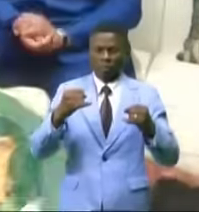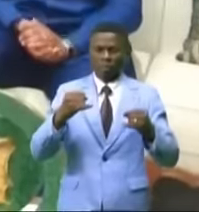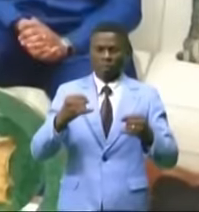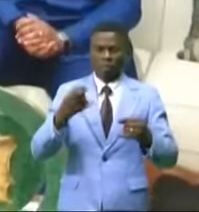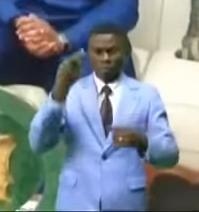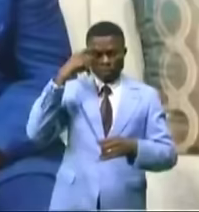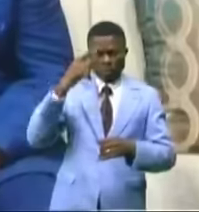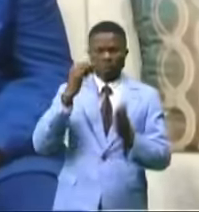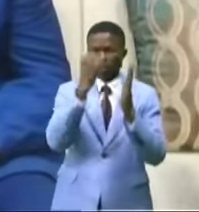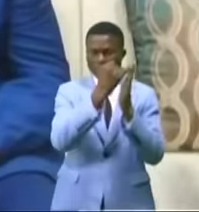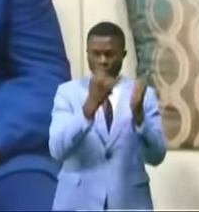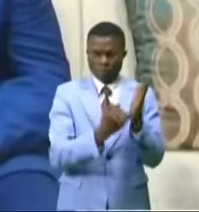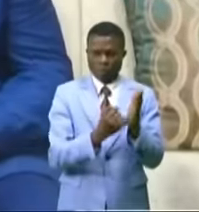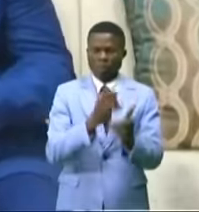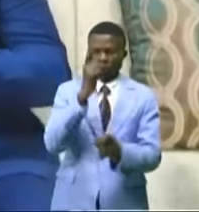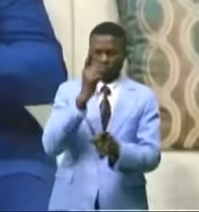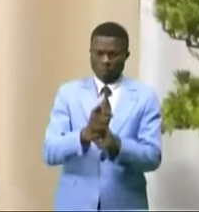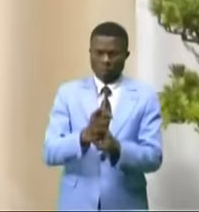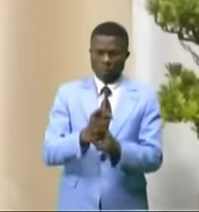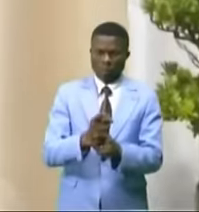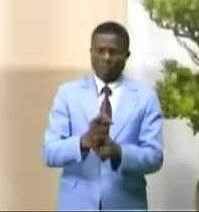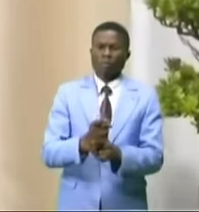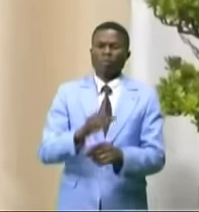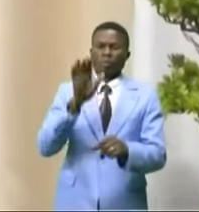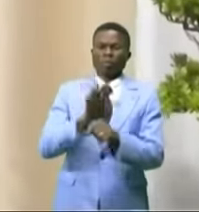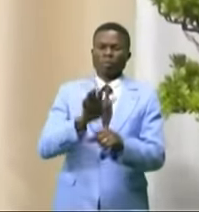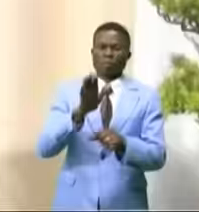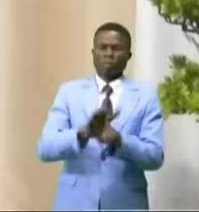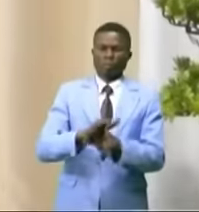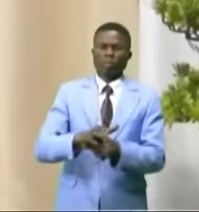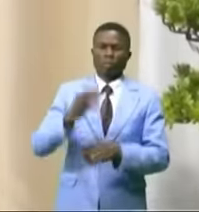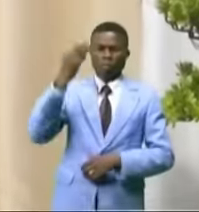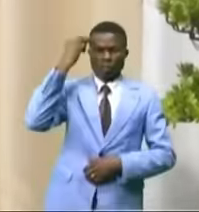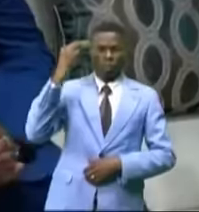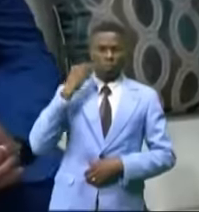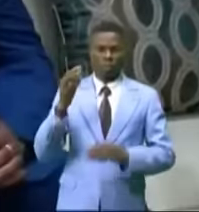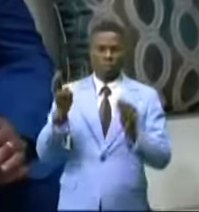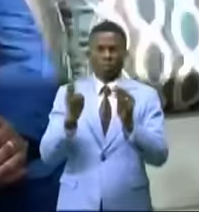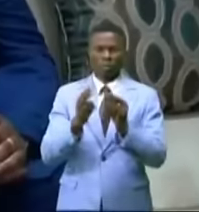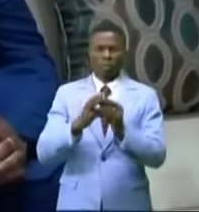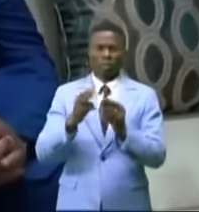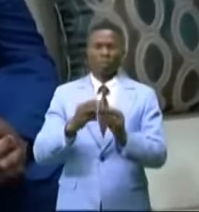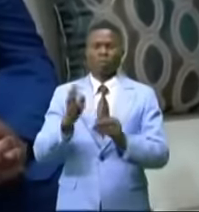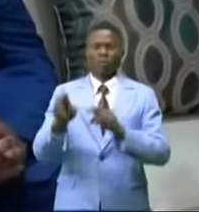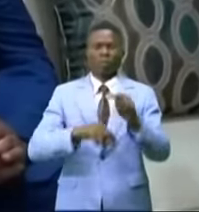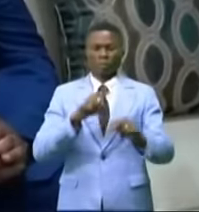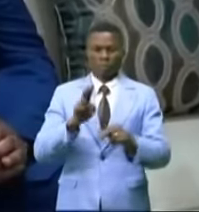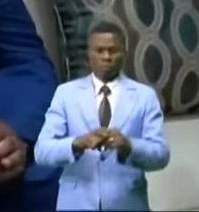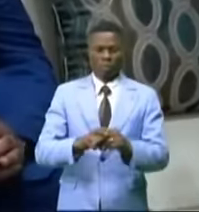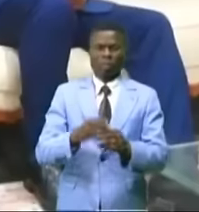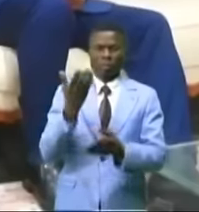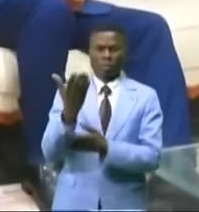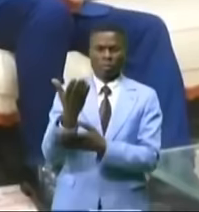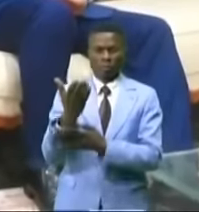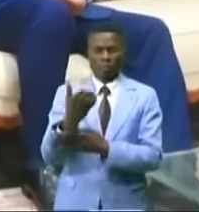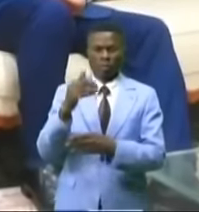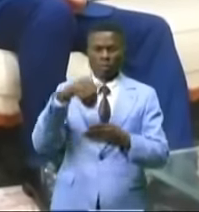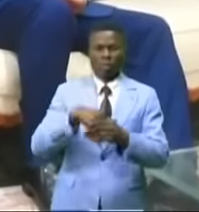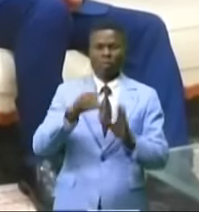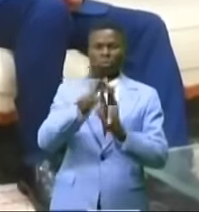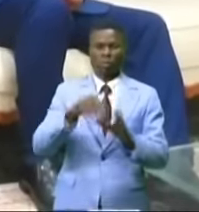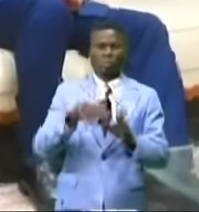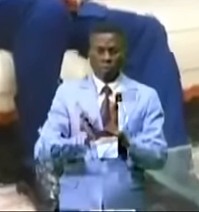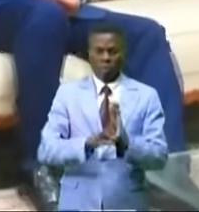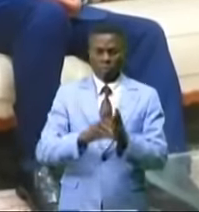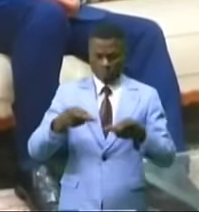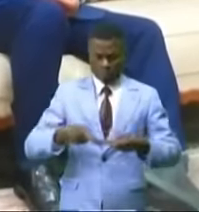d'identifier formellement une coalition majoritaire à l'Assemblée nationale. Cette exigence de la Constitution permettra